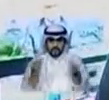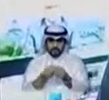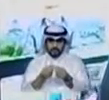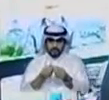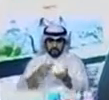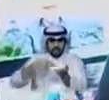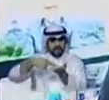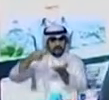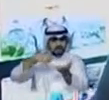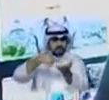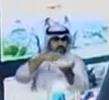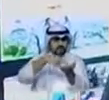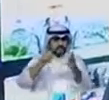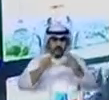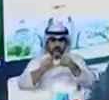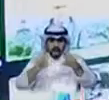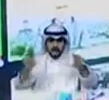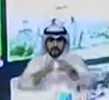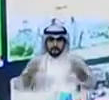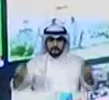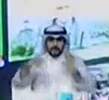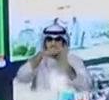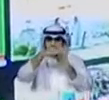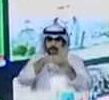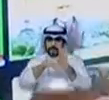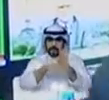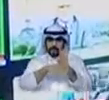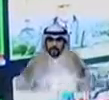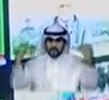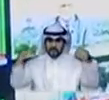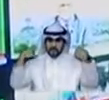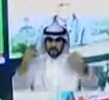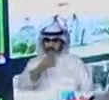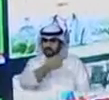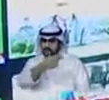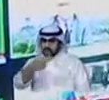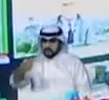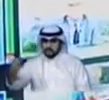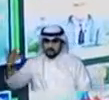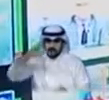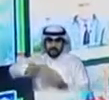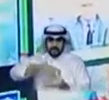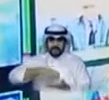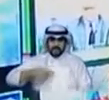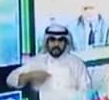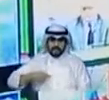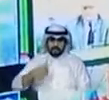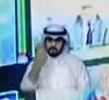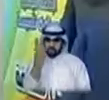رساله خبريه او برامجيه او سبورت من المناطق هذه اللي هي سميناها وان ستوب